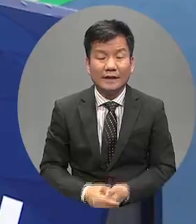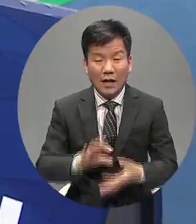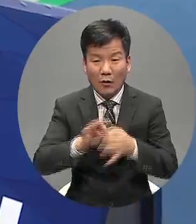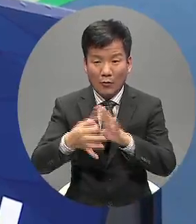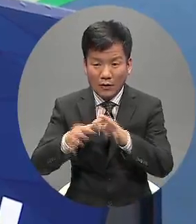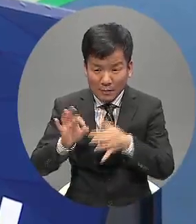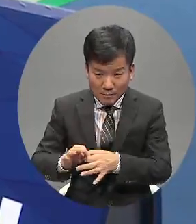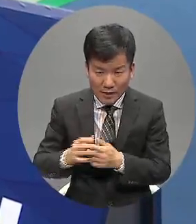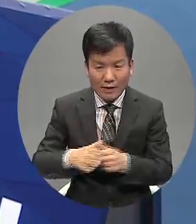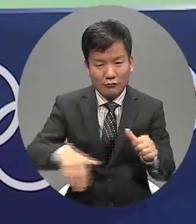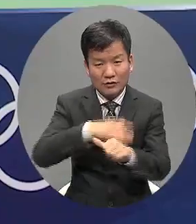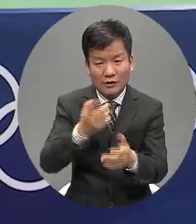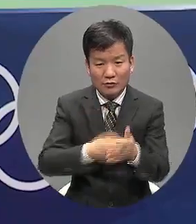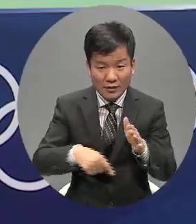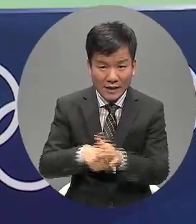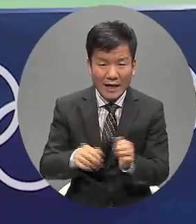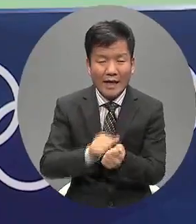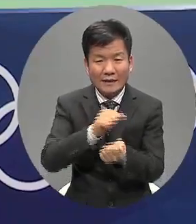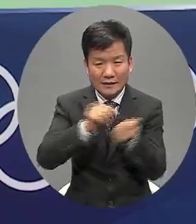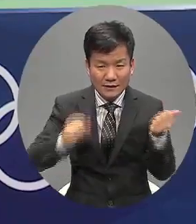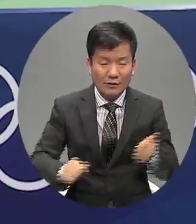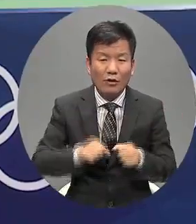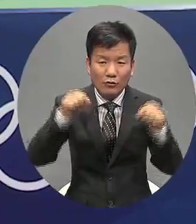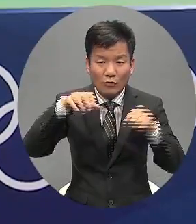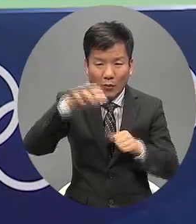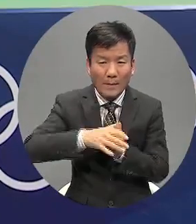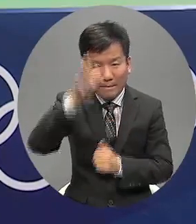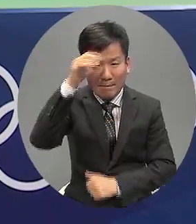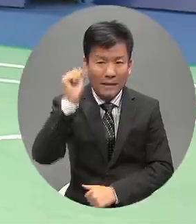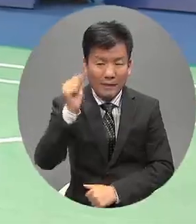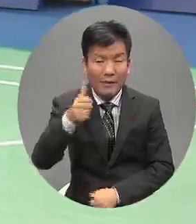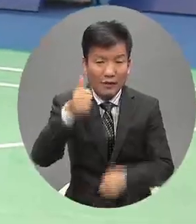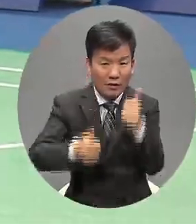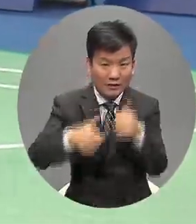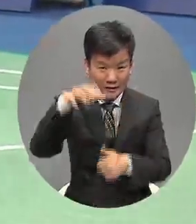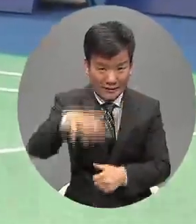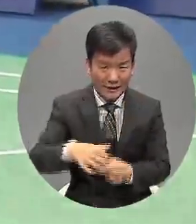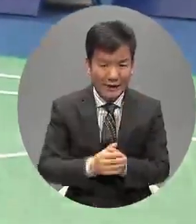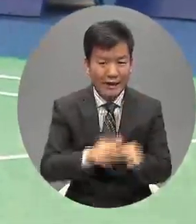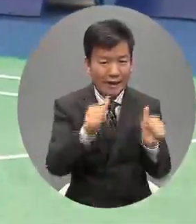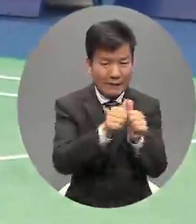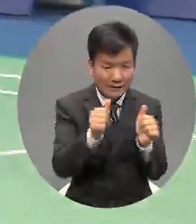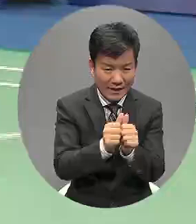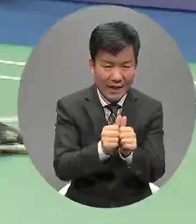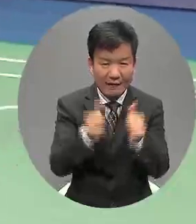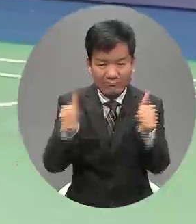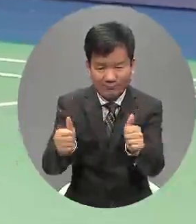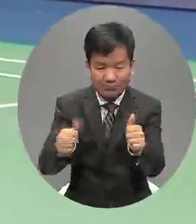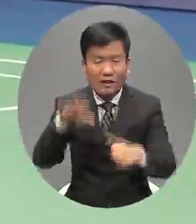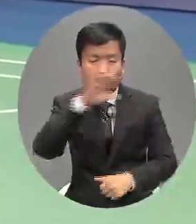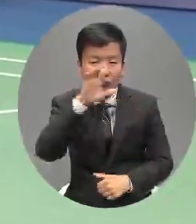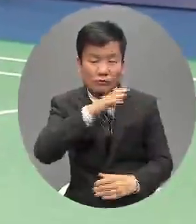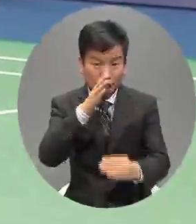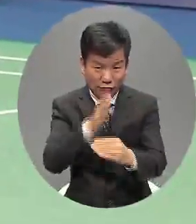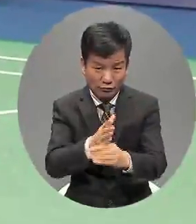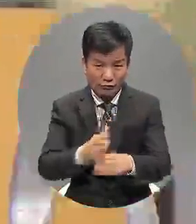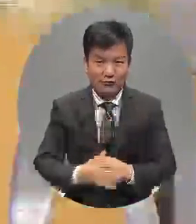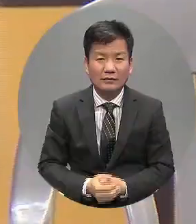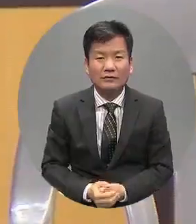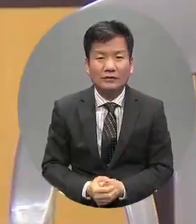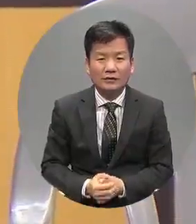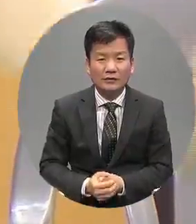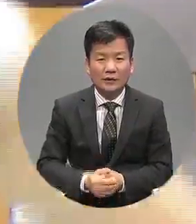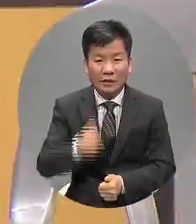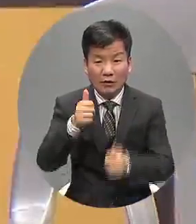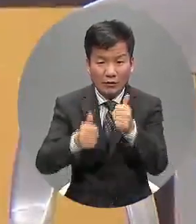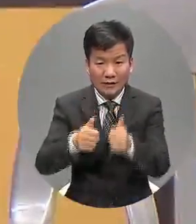파리올림픽 현장 분위기를 위해 꾸며진 진천 선수촌의 배드민턴 경기장. 남자 복식 선수들의 훈련이 이어지는 가운데